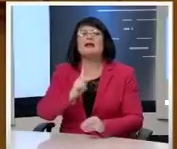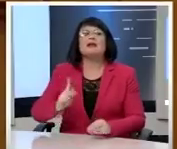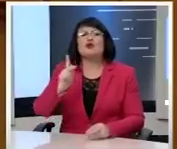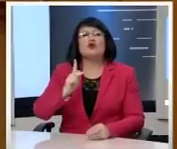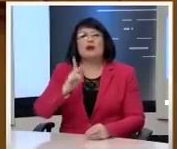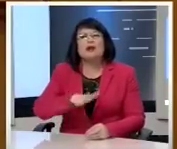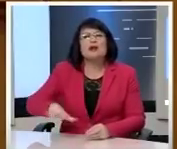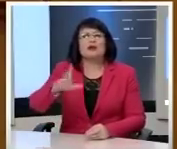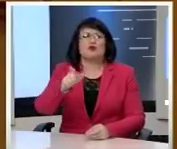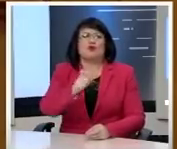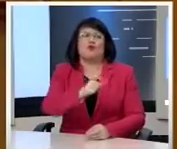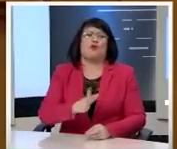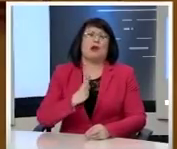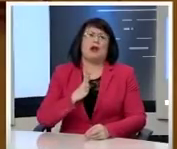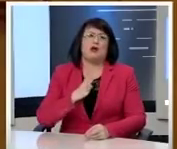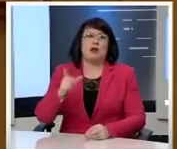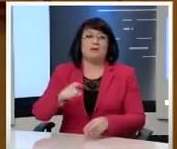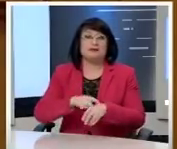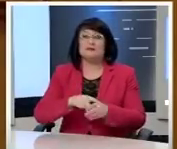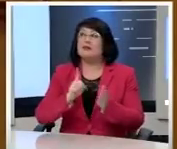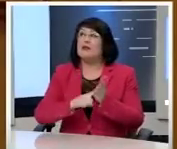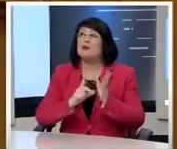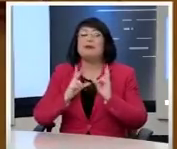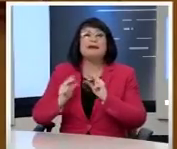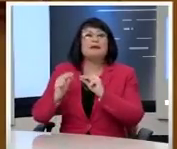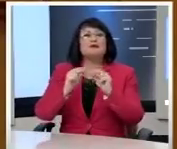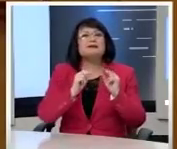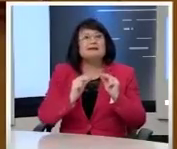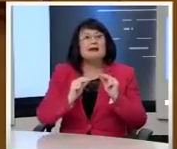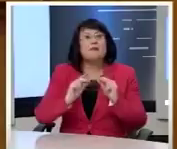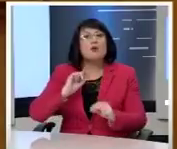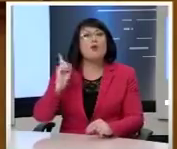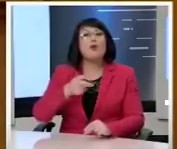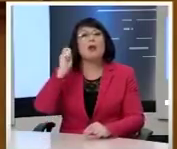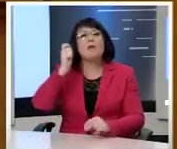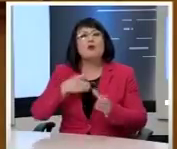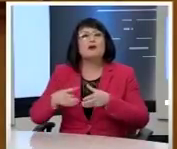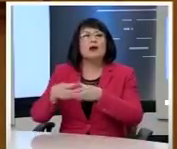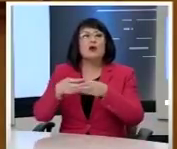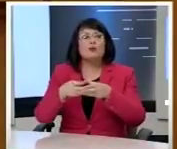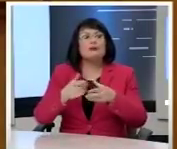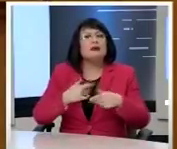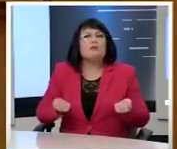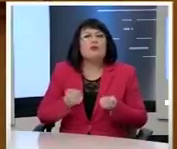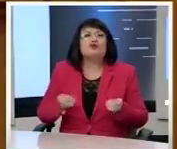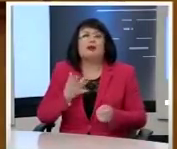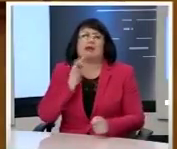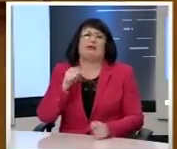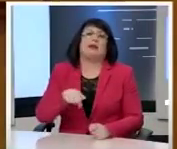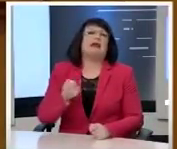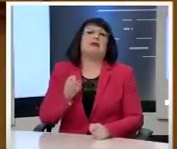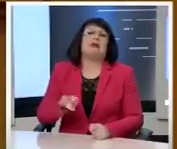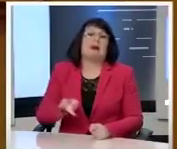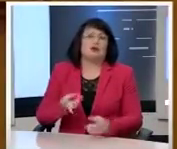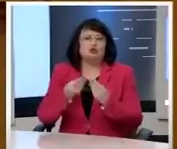λαό. Και αυτό που θα έπρεπε να συζητάμε σήμερα εδώ, όλα τα κόμματα, είναι πώς θα αξιοποιήσουμε αυτή την ευκαιρία.